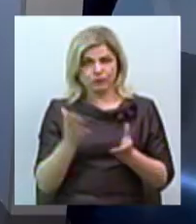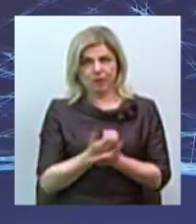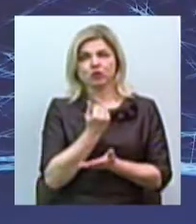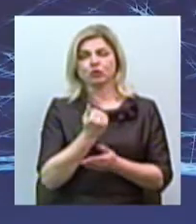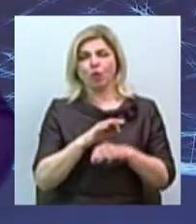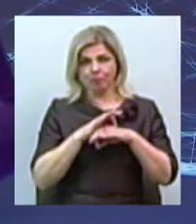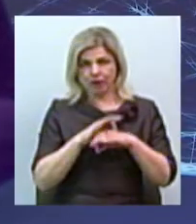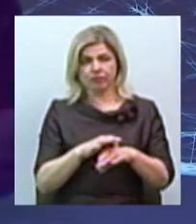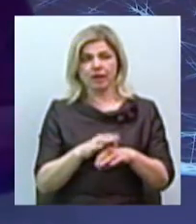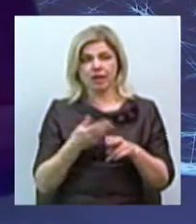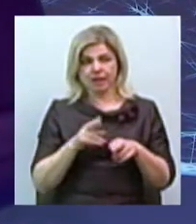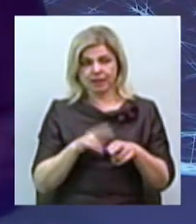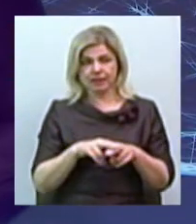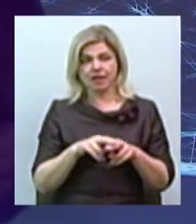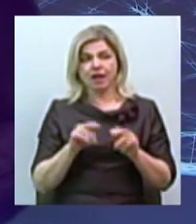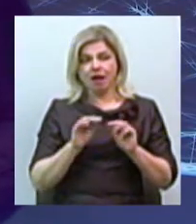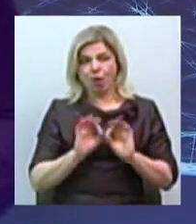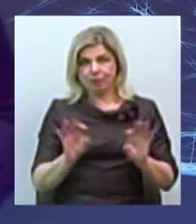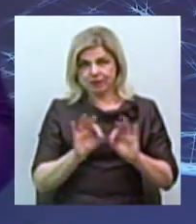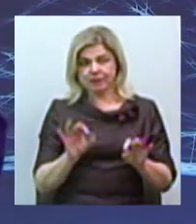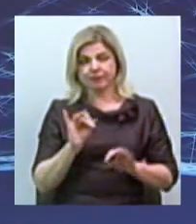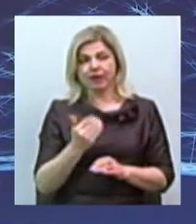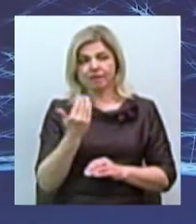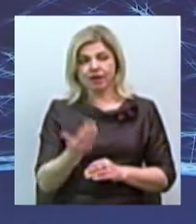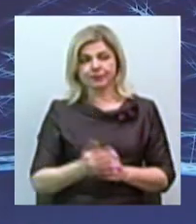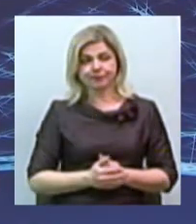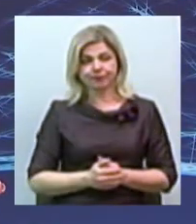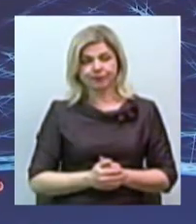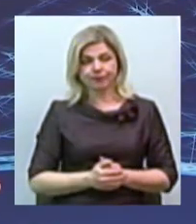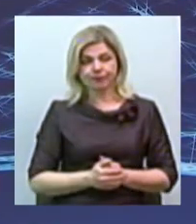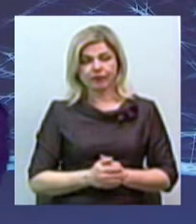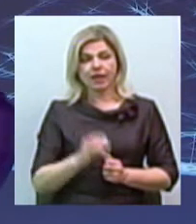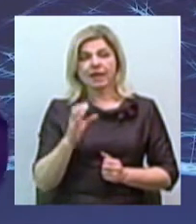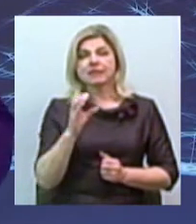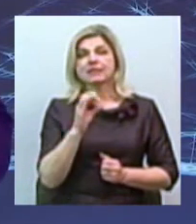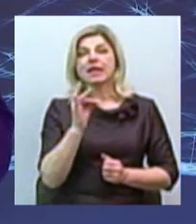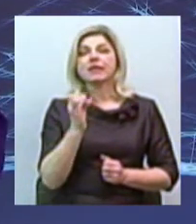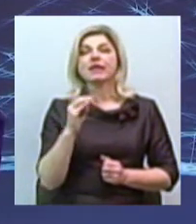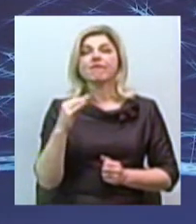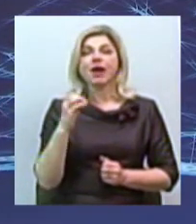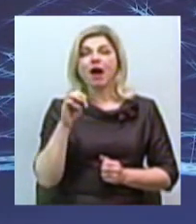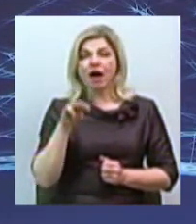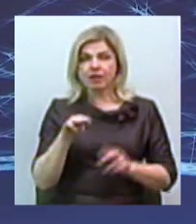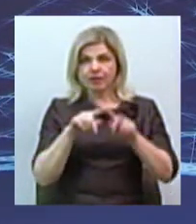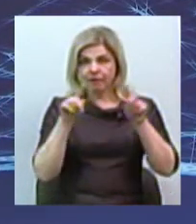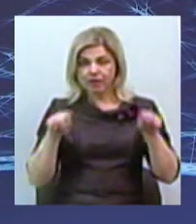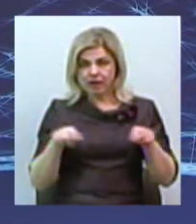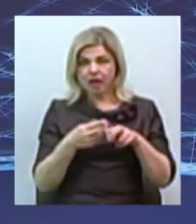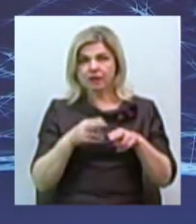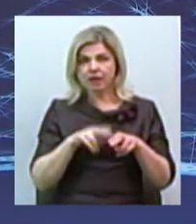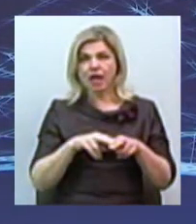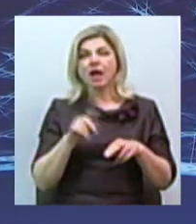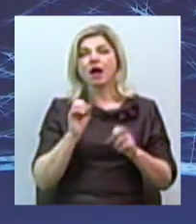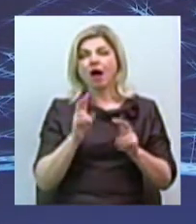спробуємо сьогодні розкрити нашим глядачам і безпосередньо вам. Отже, сертифікація. Сертифікація – це зовнішнє